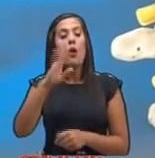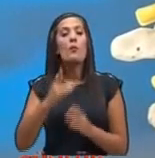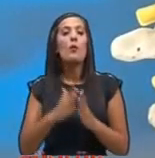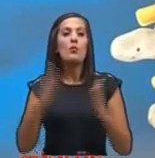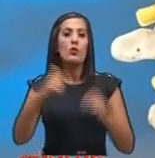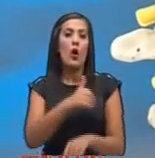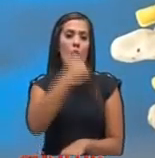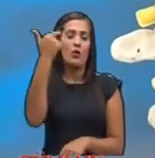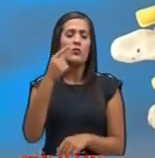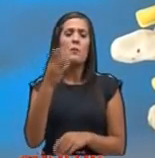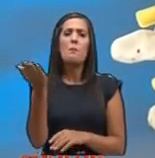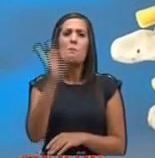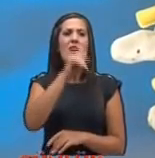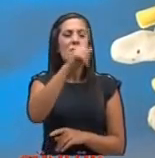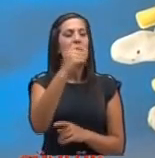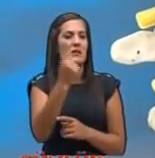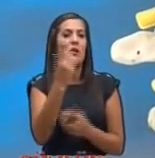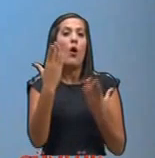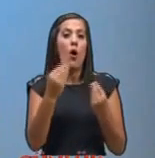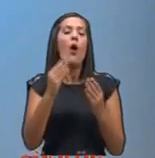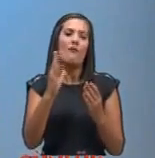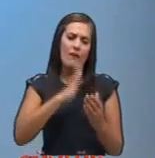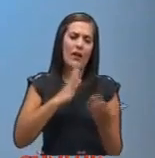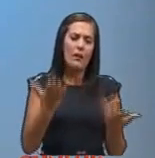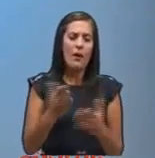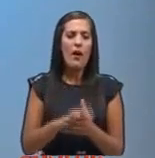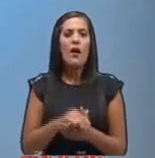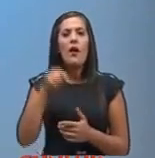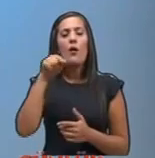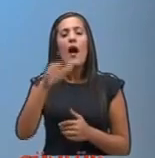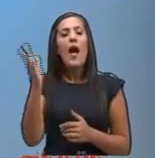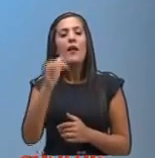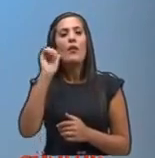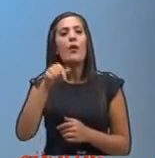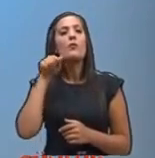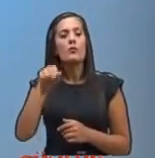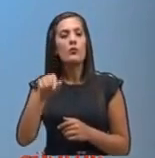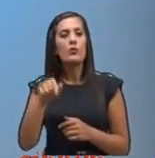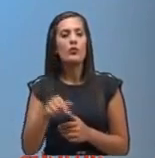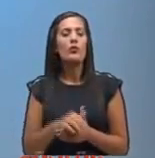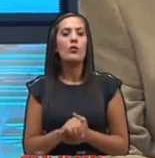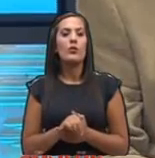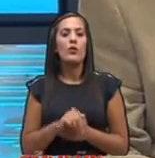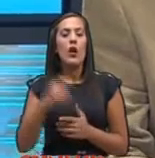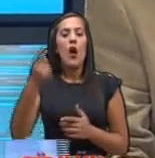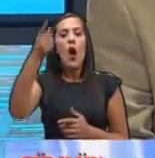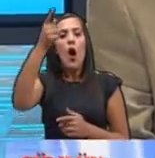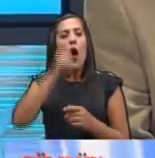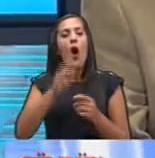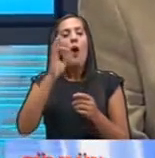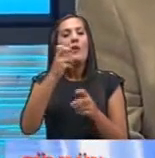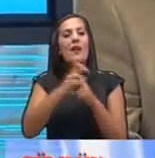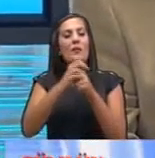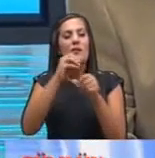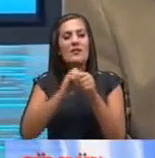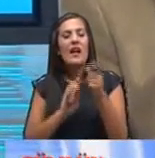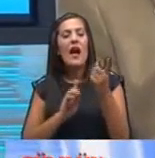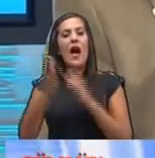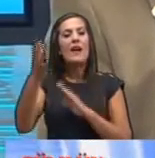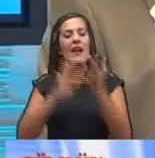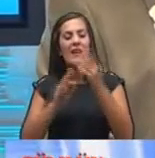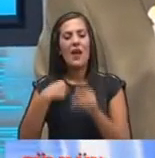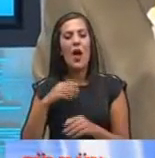başka etken faktörler de var ama en önemli faktör budur, yapı budur. Omurgamızın hareketliliğini, ön